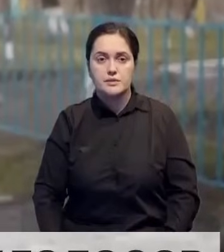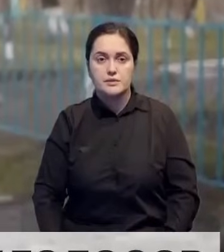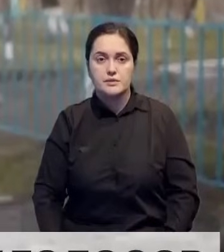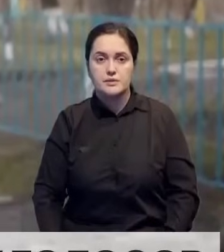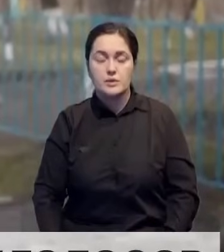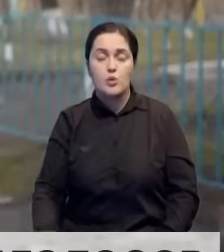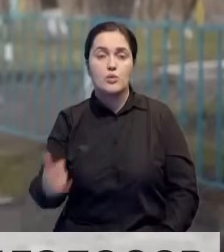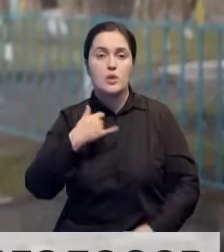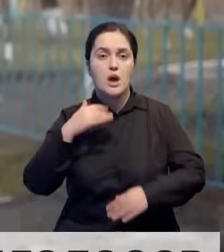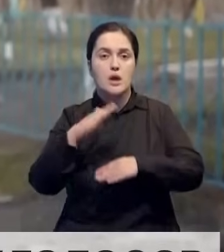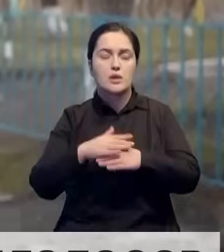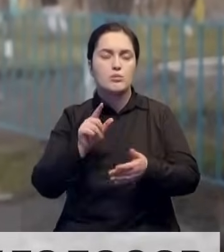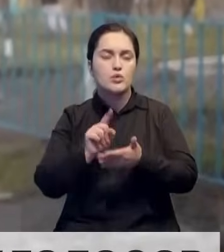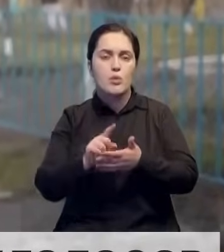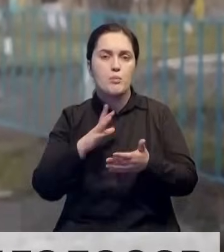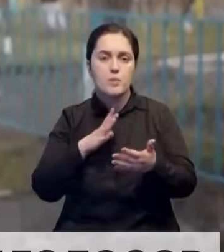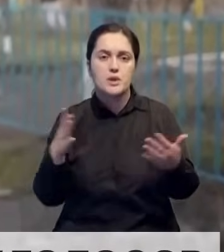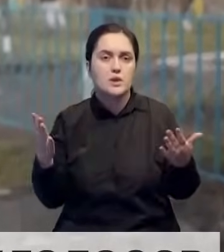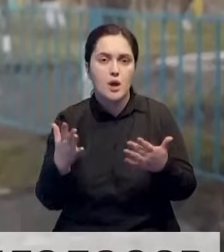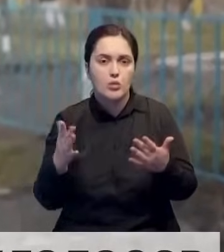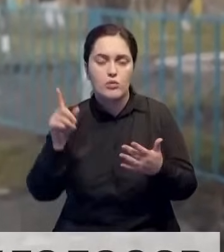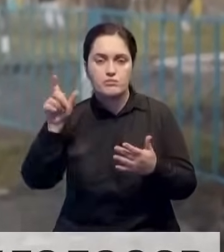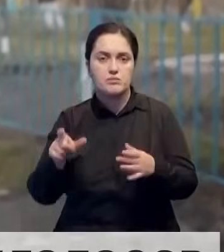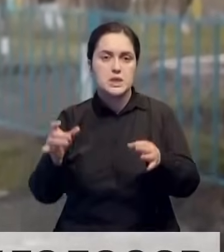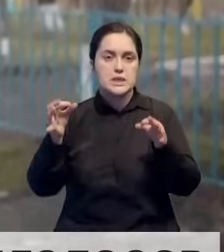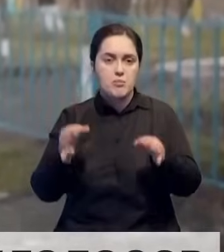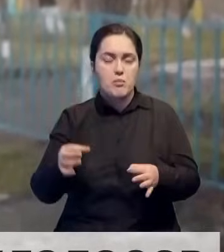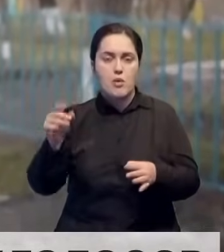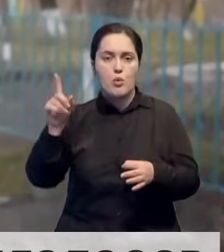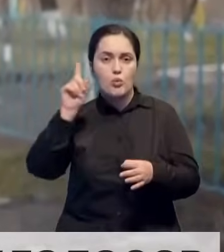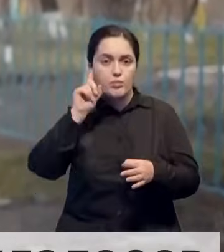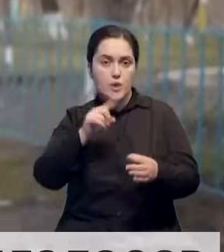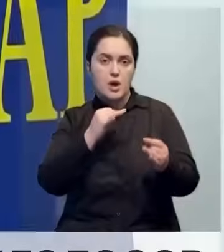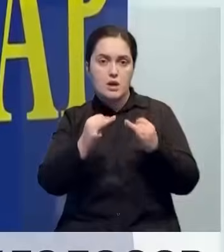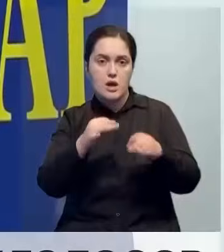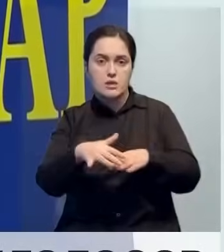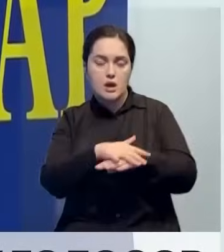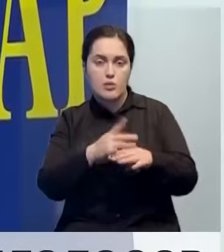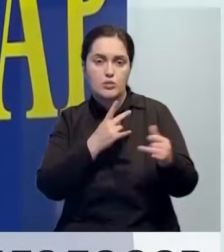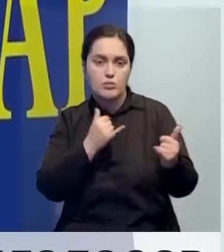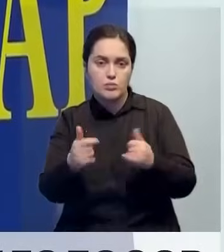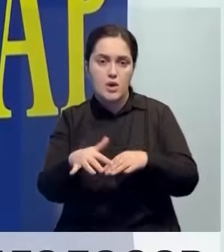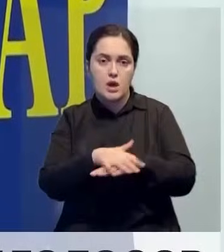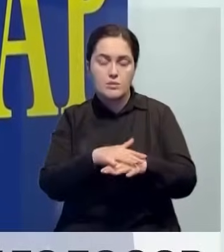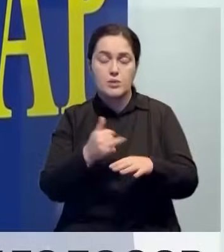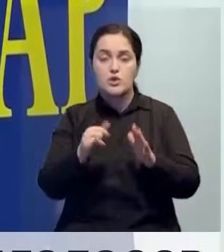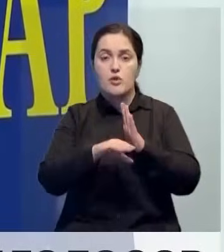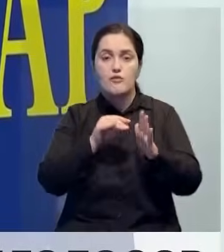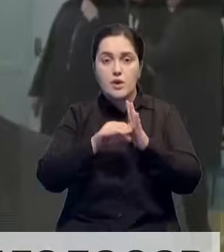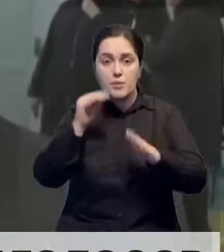какой? Справедливый, чтобы умел разговаривать с народом и думал о народе. Выборы акима